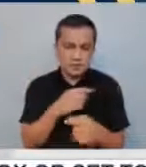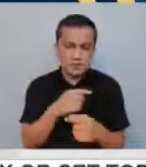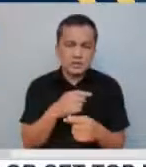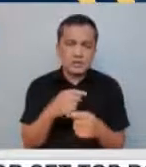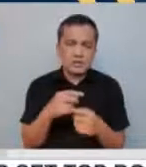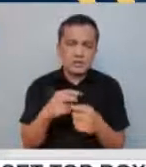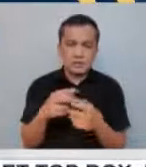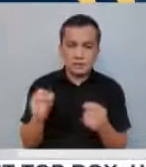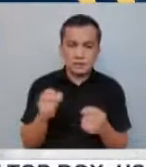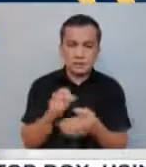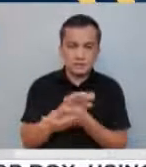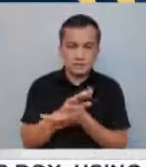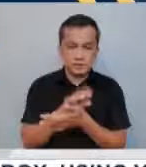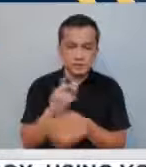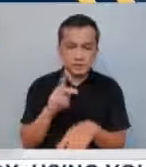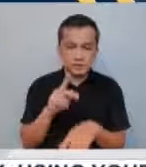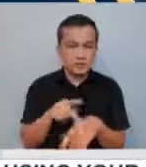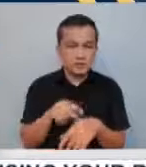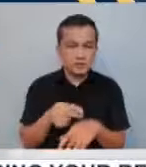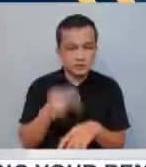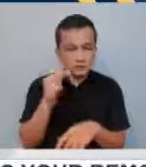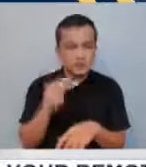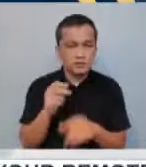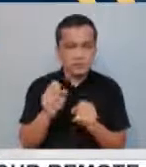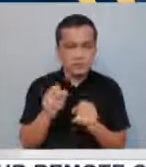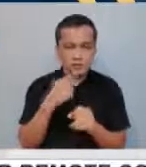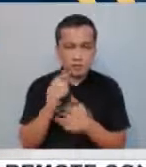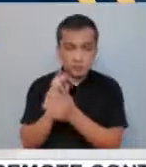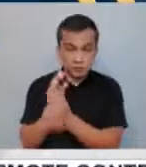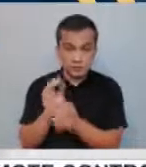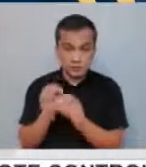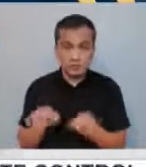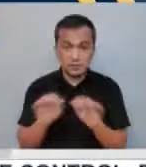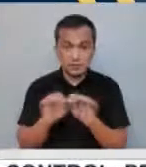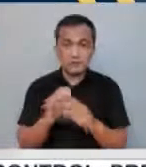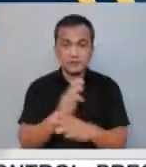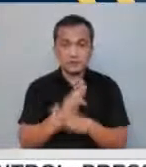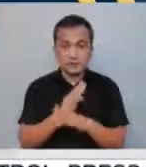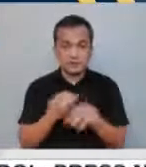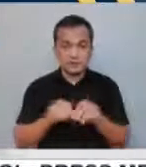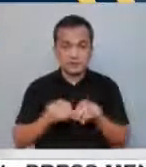na ayon sa mga eksperto ay mahalaga para maiwasan ang pagkalat ng virus.